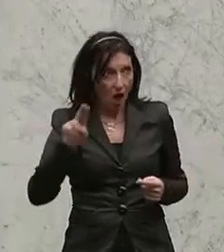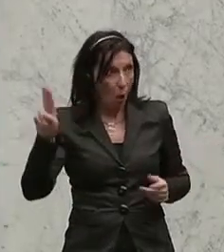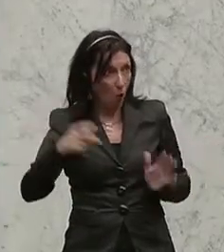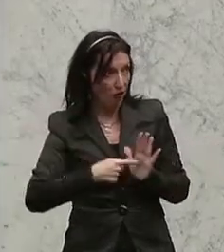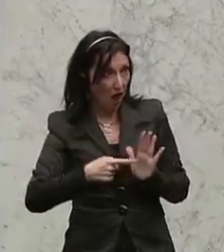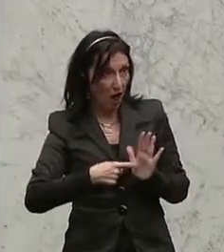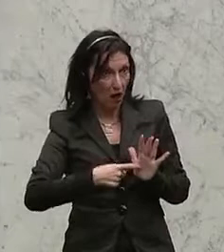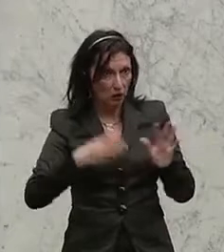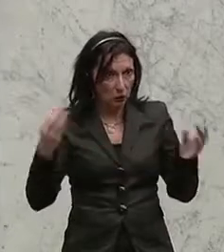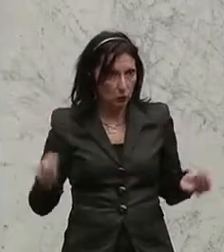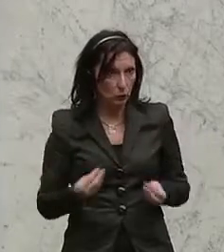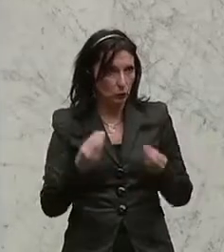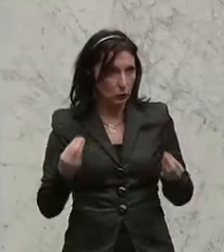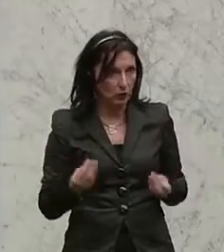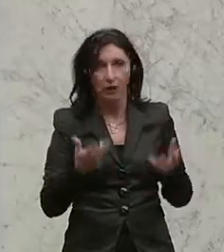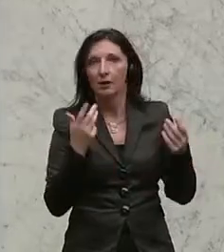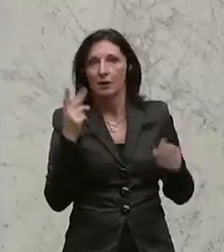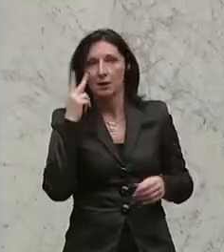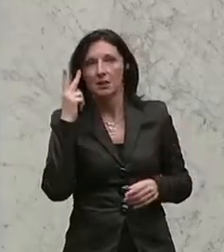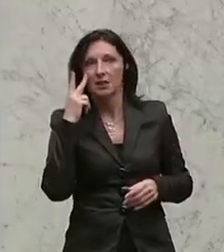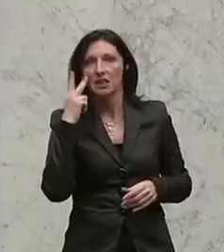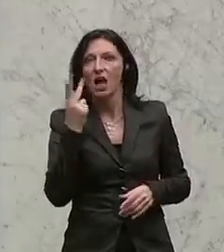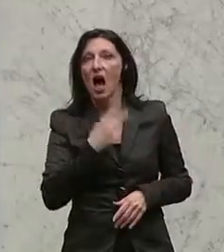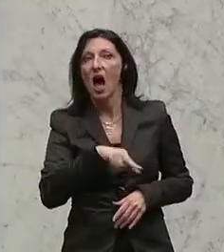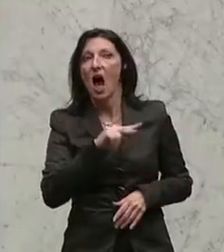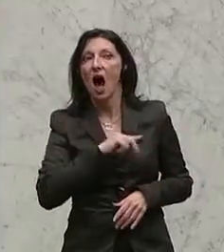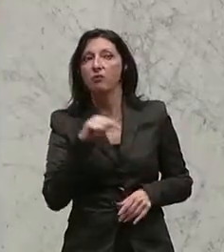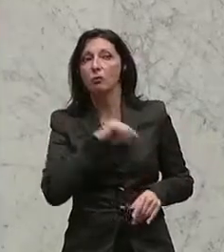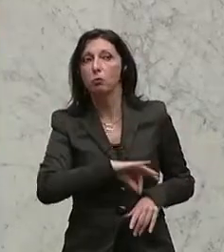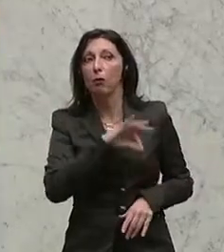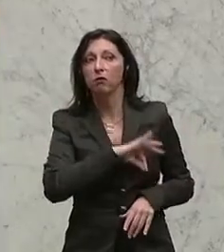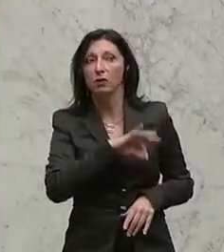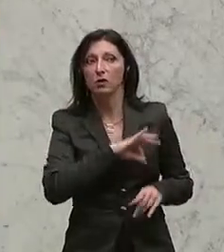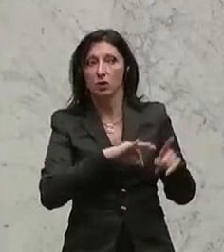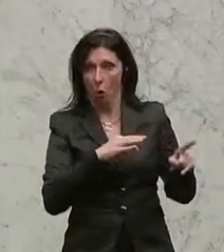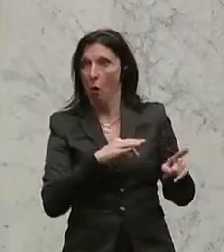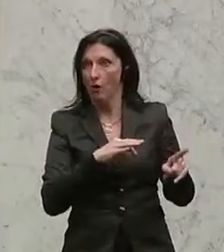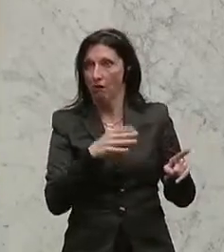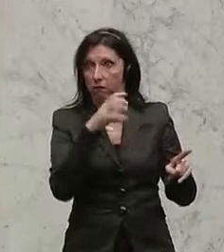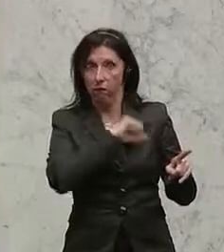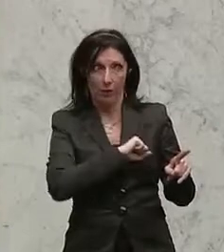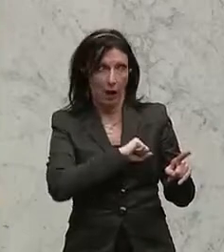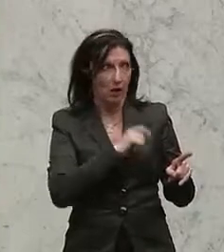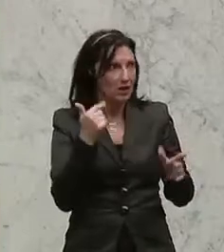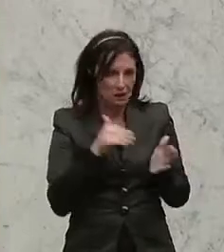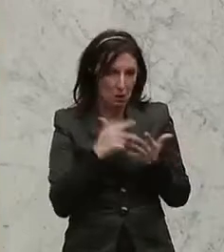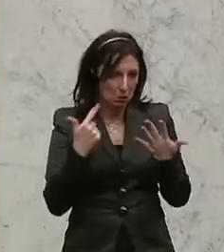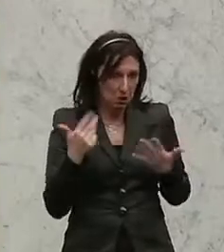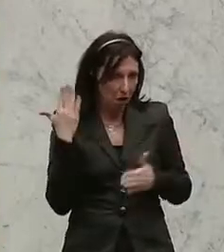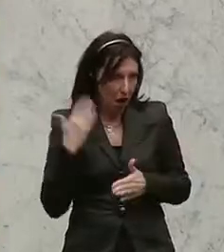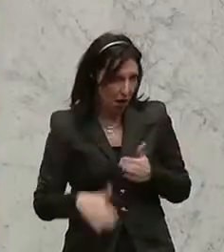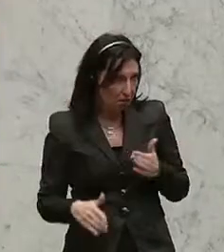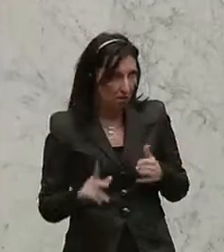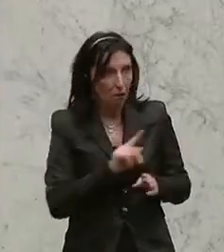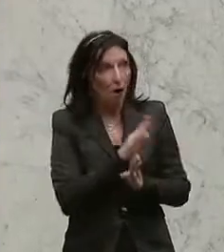weil man einen vorteil für banken sagen diese haftungs provision gegenüber anderen banken sind 2007 ausgelaufen und bis dorthin und